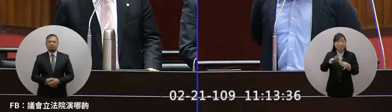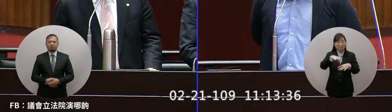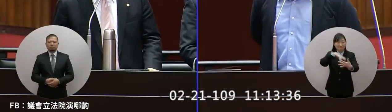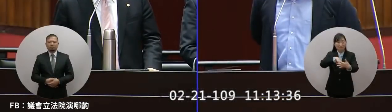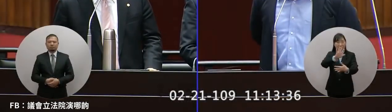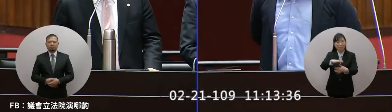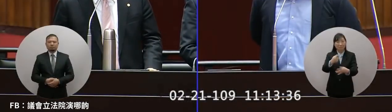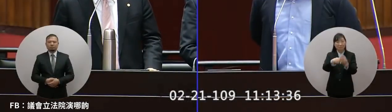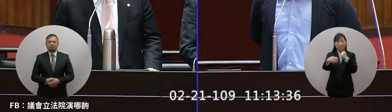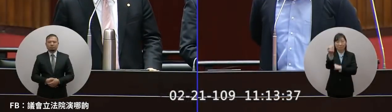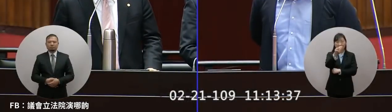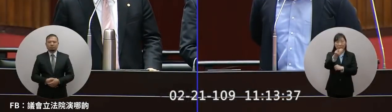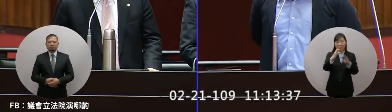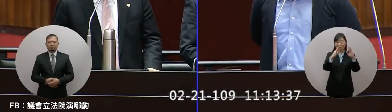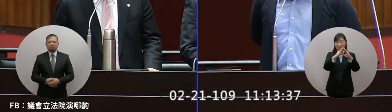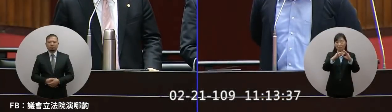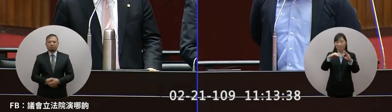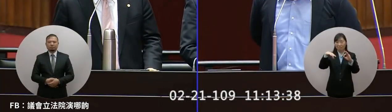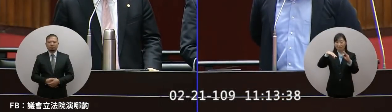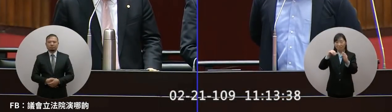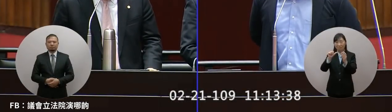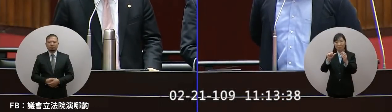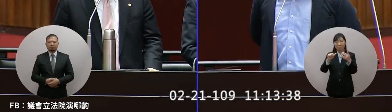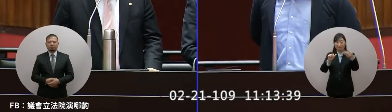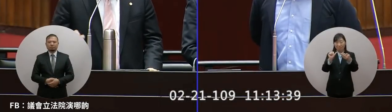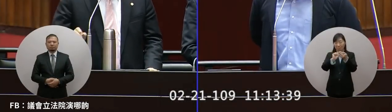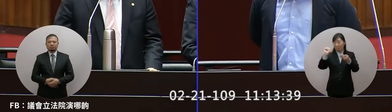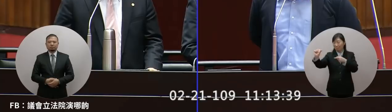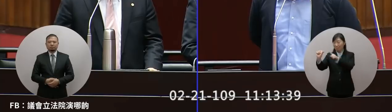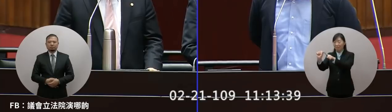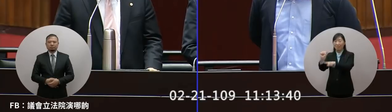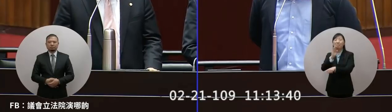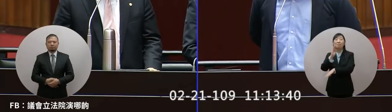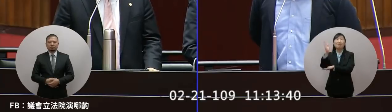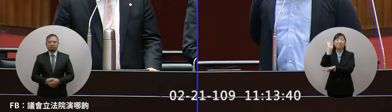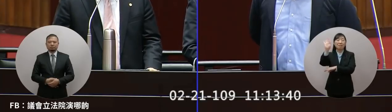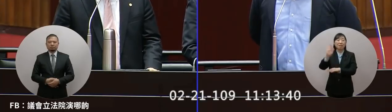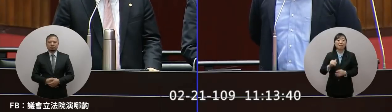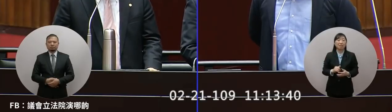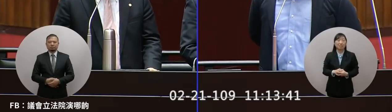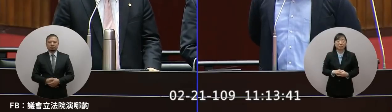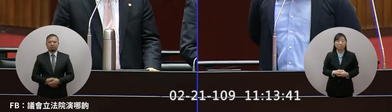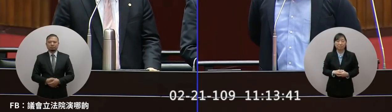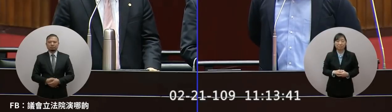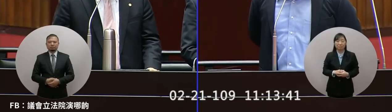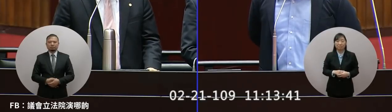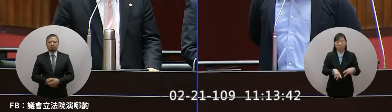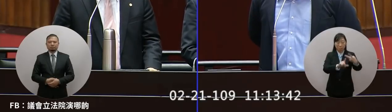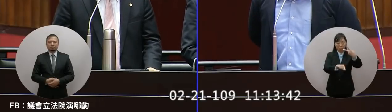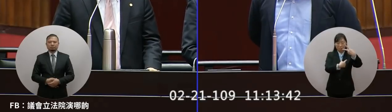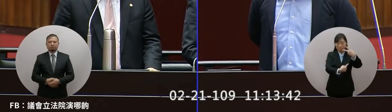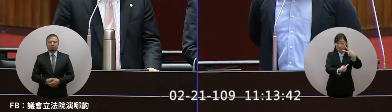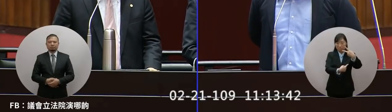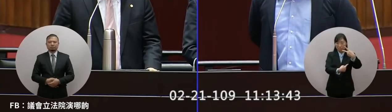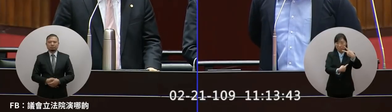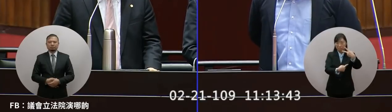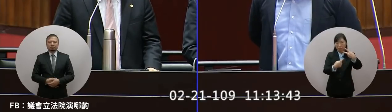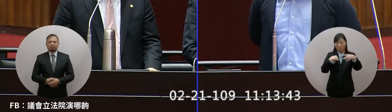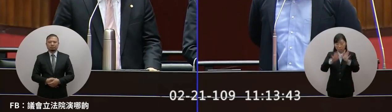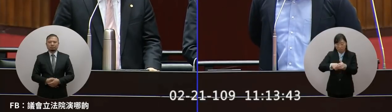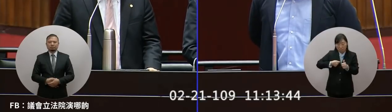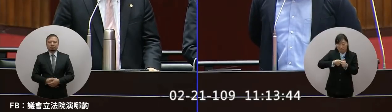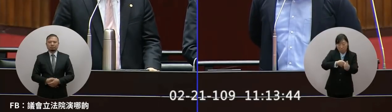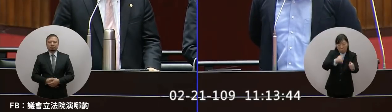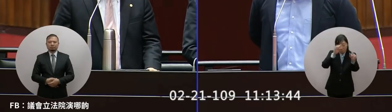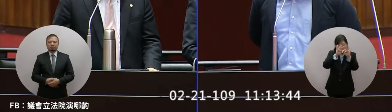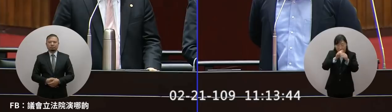中有9家银行，里面有5家是公股银行。那我等一下会跟你报告说，从这个2月1号以来，我在追这个案